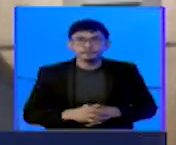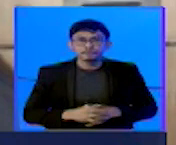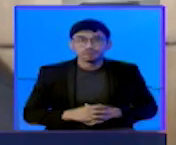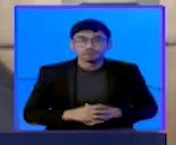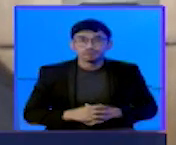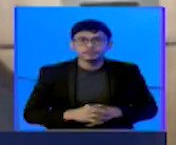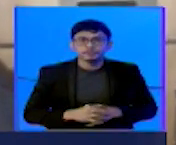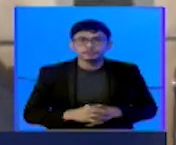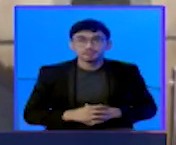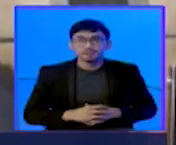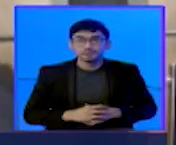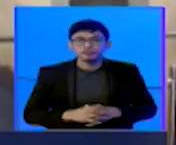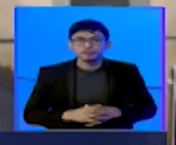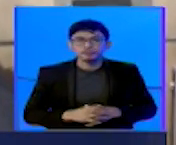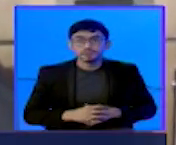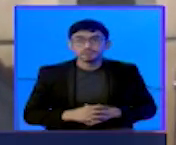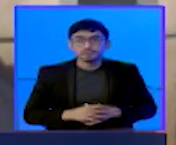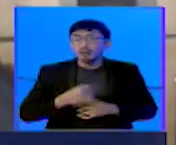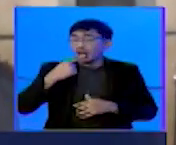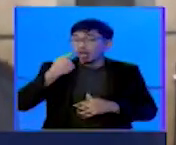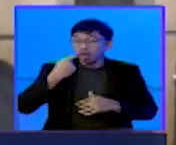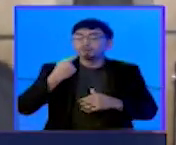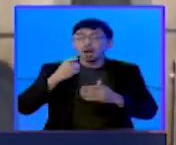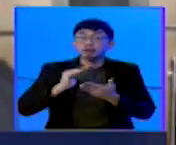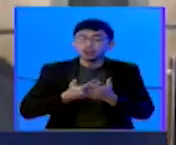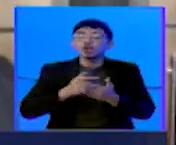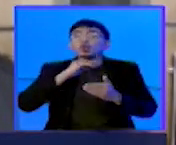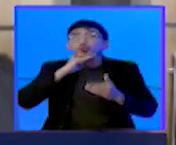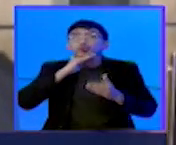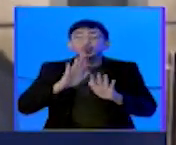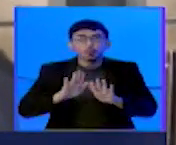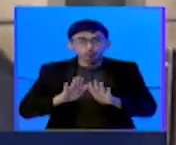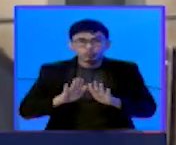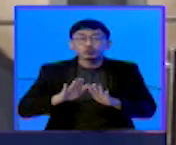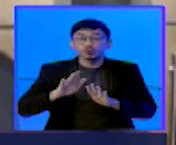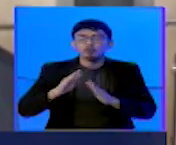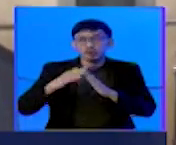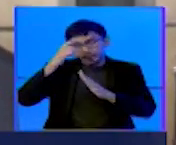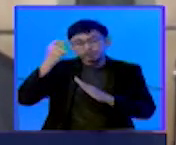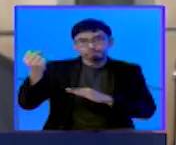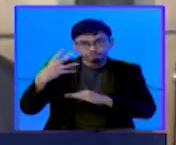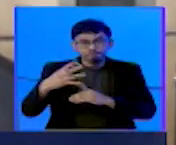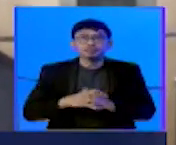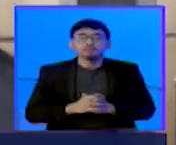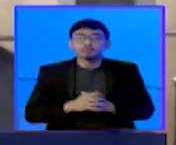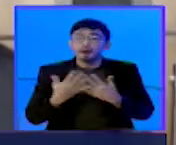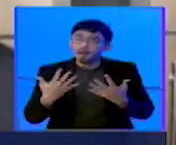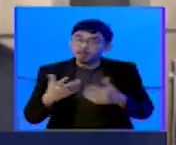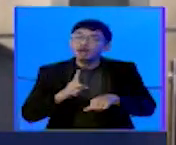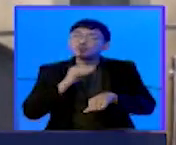menunggu dari hasil swab yang ada. Namun waktu yang sangat singkat, akhirnya